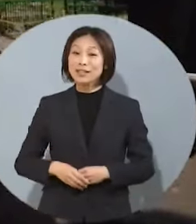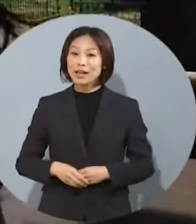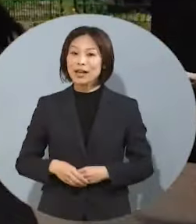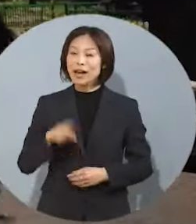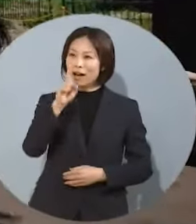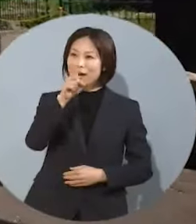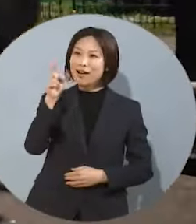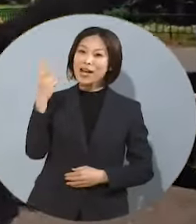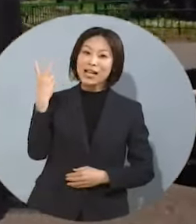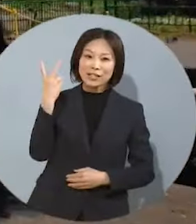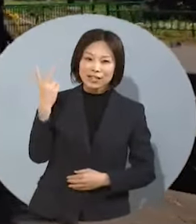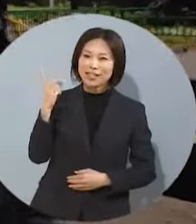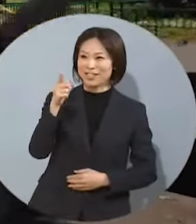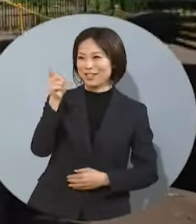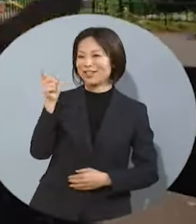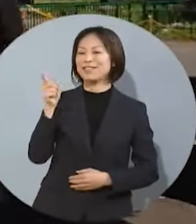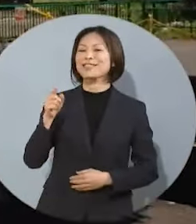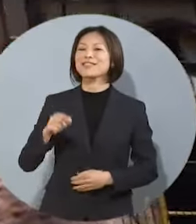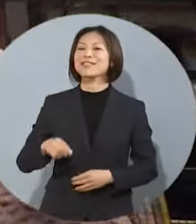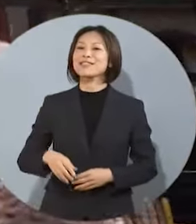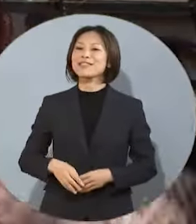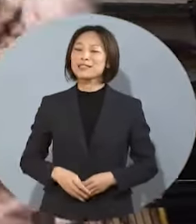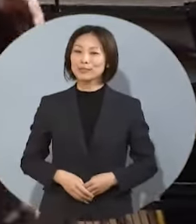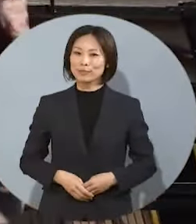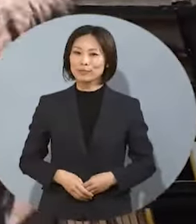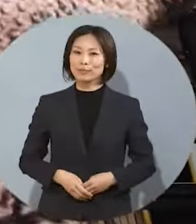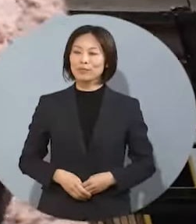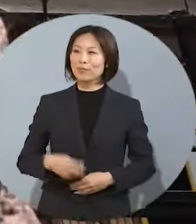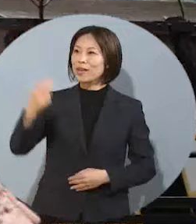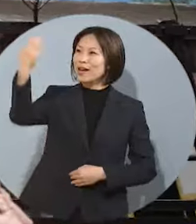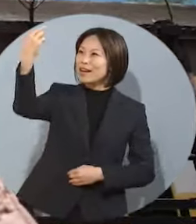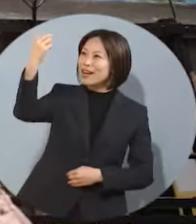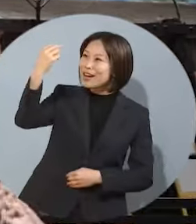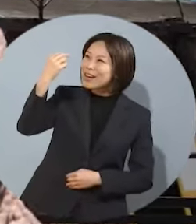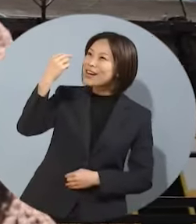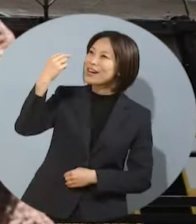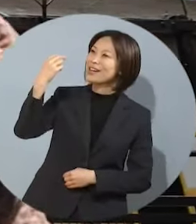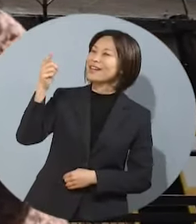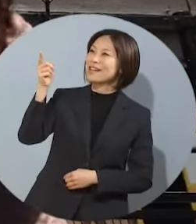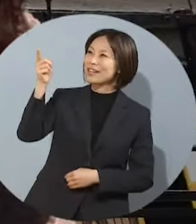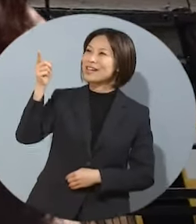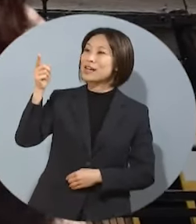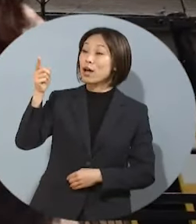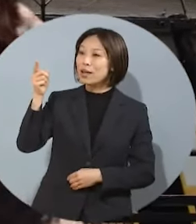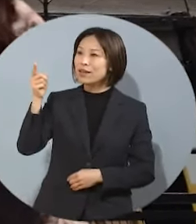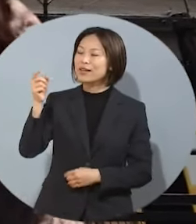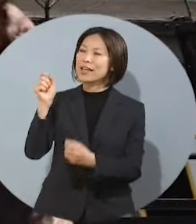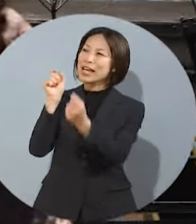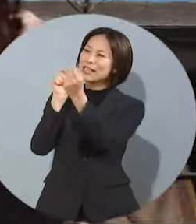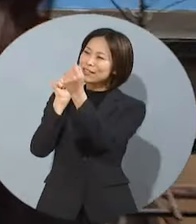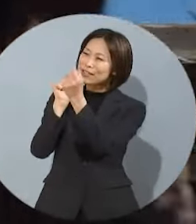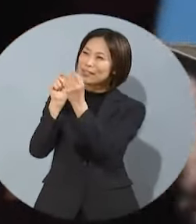2頭もいる。こっち見てくれてる。すごい近